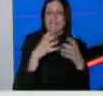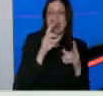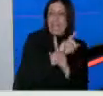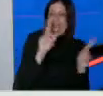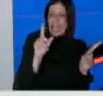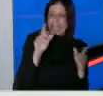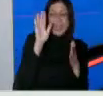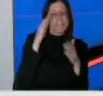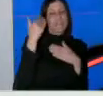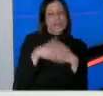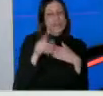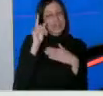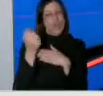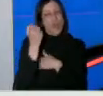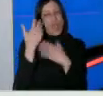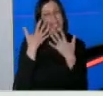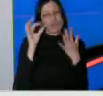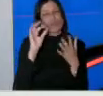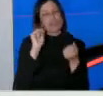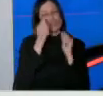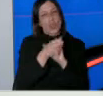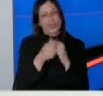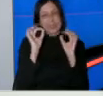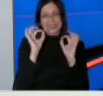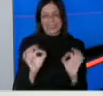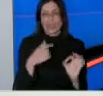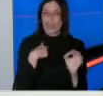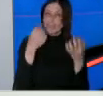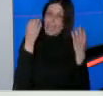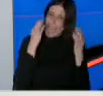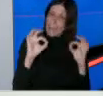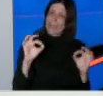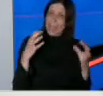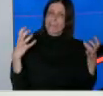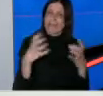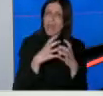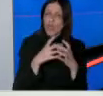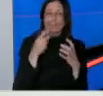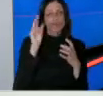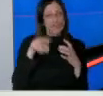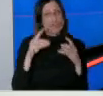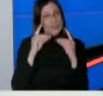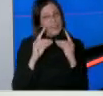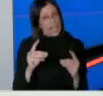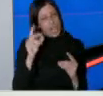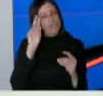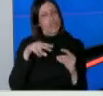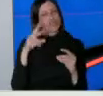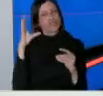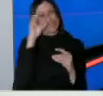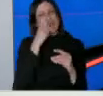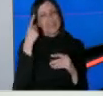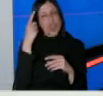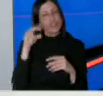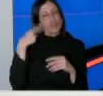בסוף צריך כוח גדול כדי לשנות מציאות. אני מכבד את המפלגות בגוש שיש להן דרך ויש להן אידיאולוגיה, הן